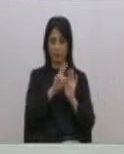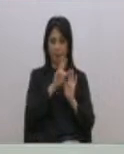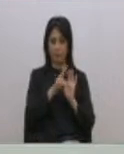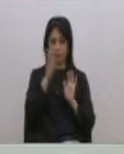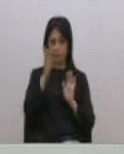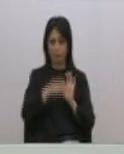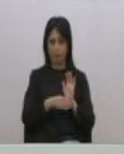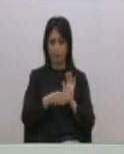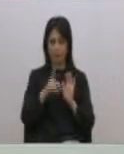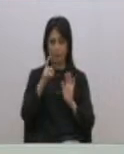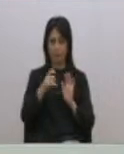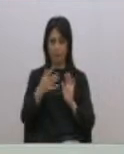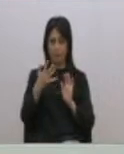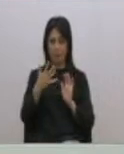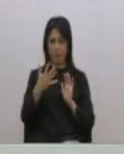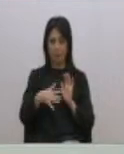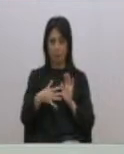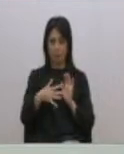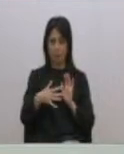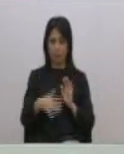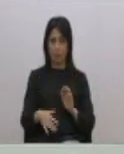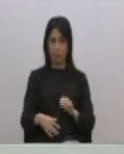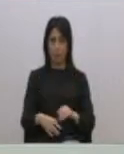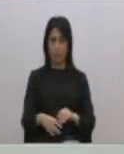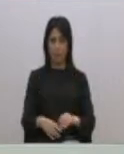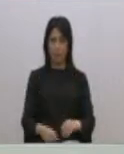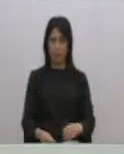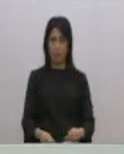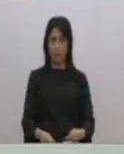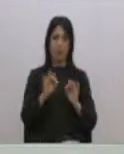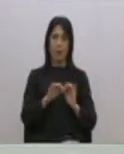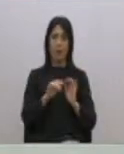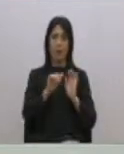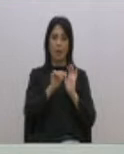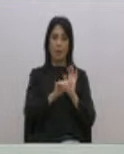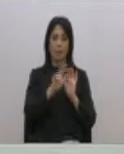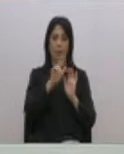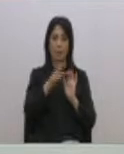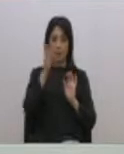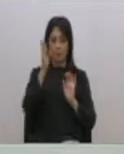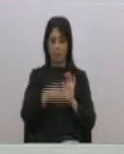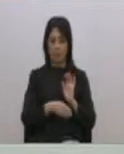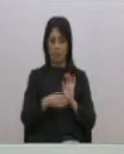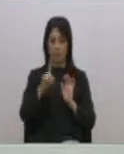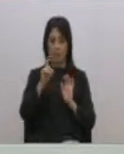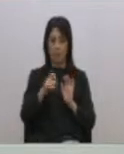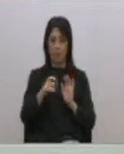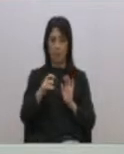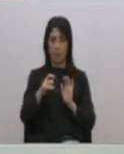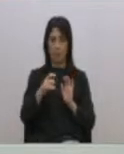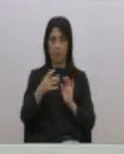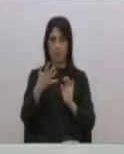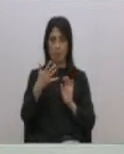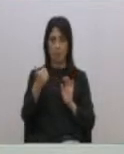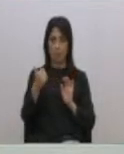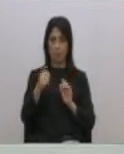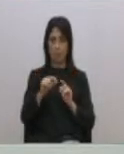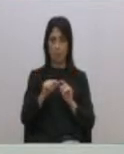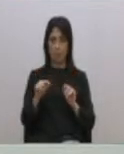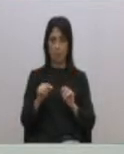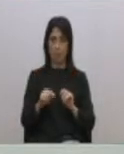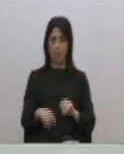62 punkti reglamentis 159 mukhle. Arari sulileba. Kitkhobi 2 punkti reglamentis 151 mukhle.